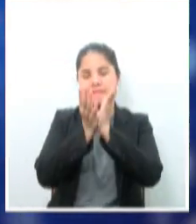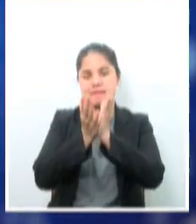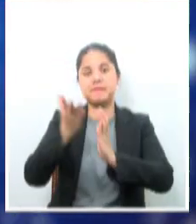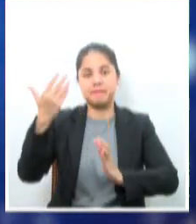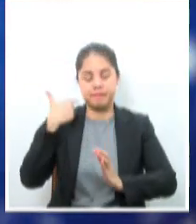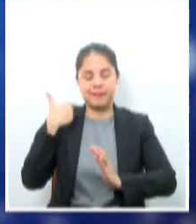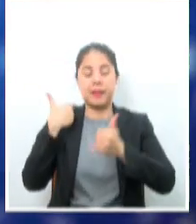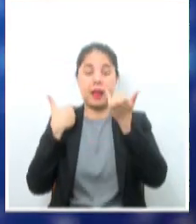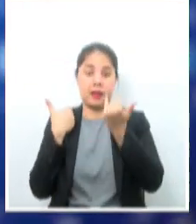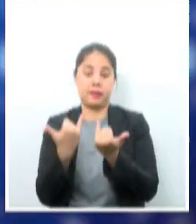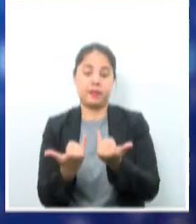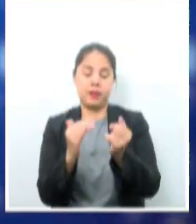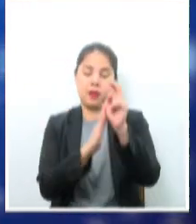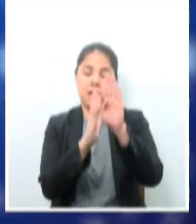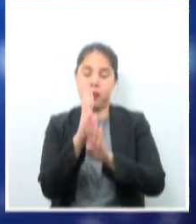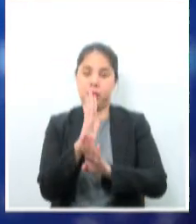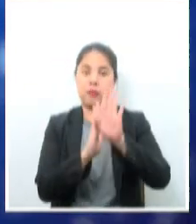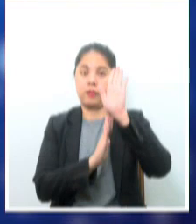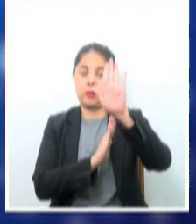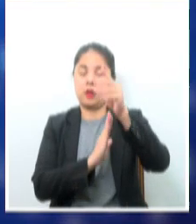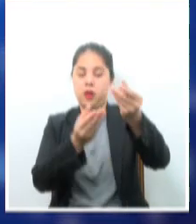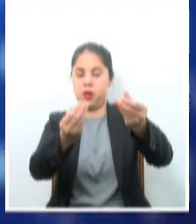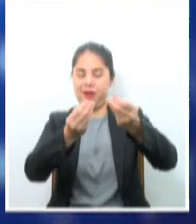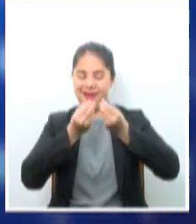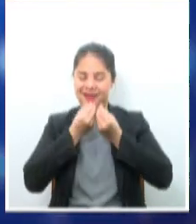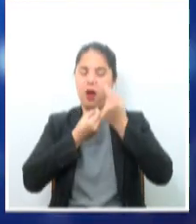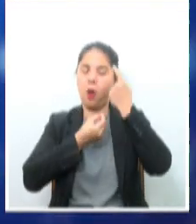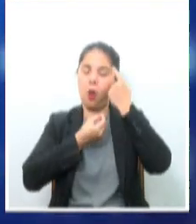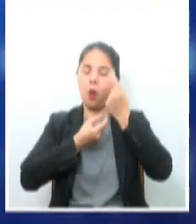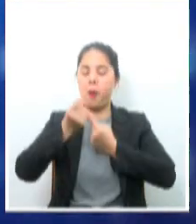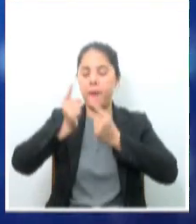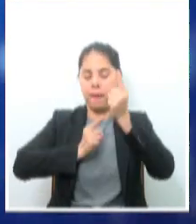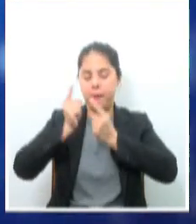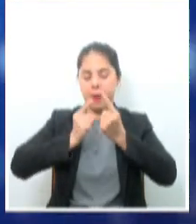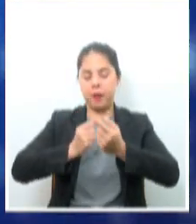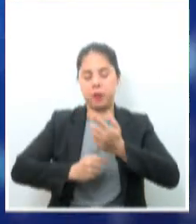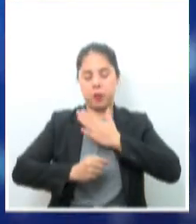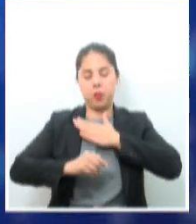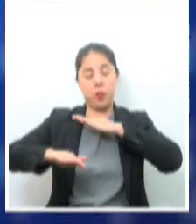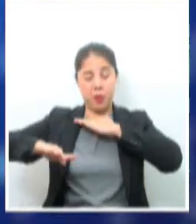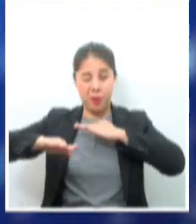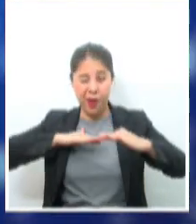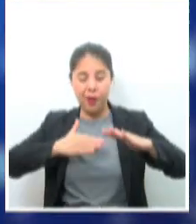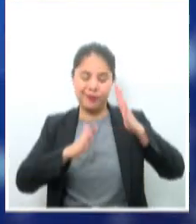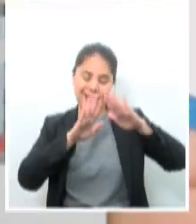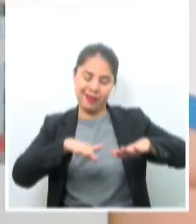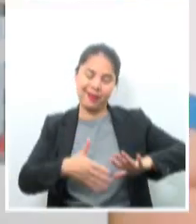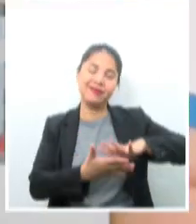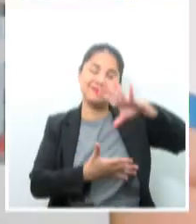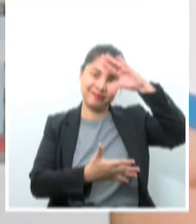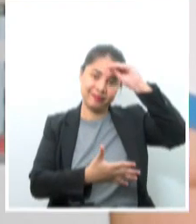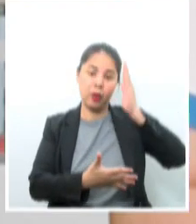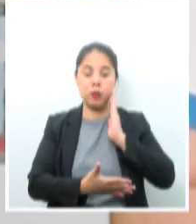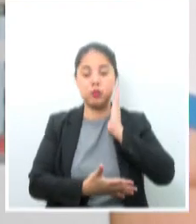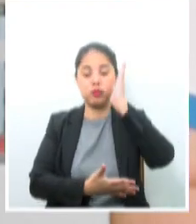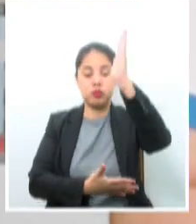าพัฒนาขึ้นมาบนระบบ V Space แล้วก็ช่วยให้เด็กๆค่ะได้รู้จักตนเองได้เตรียมความพร้อมตั้งแต่สมัยที่ยังเป็นนักเรียนอยู่ค่ะเพื่อที่จะ